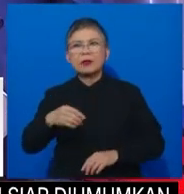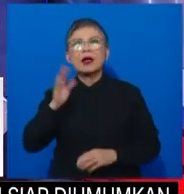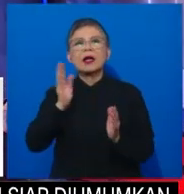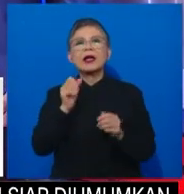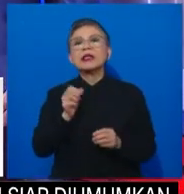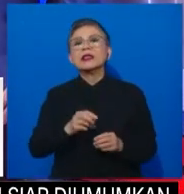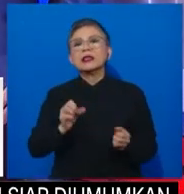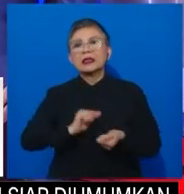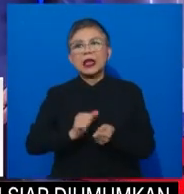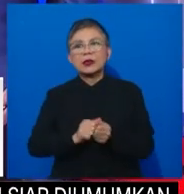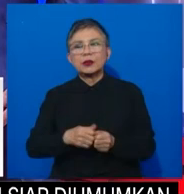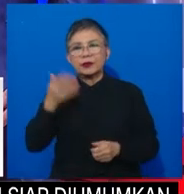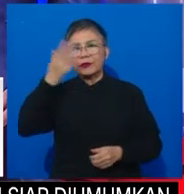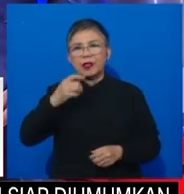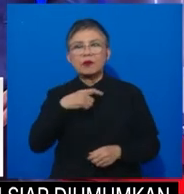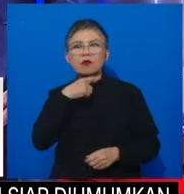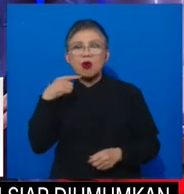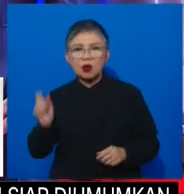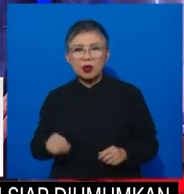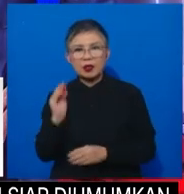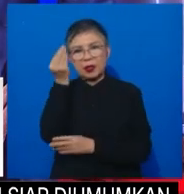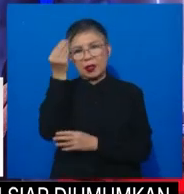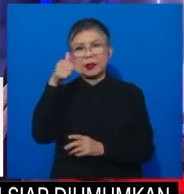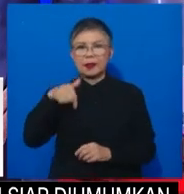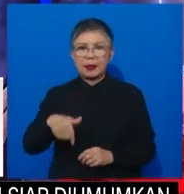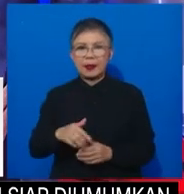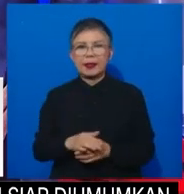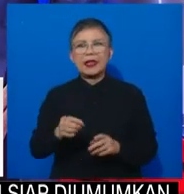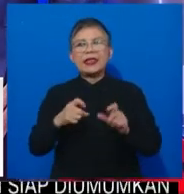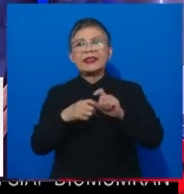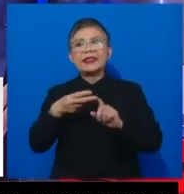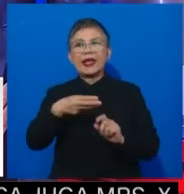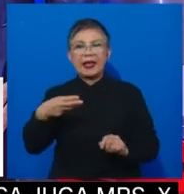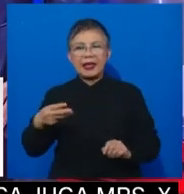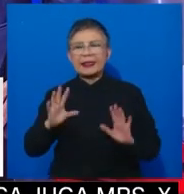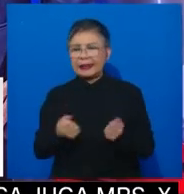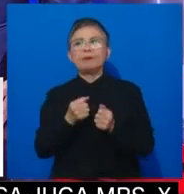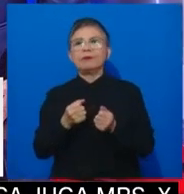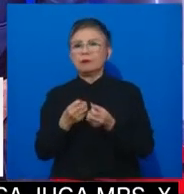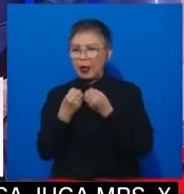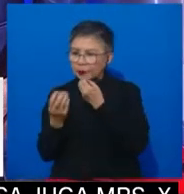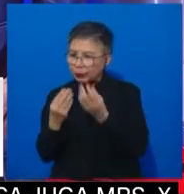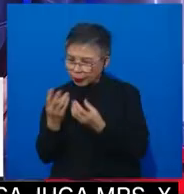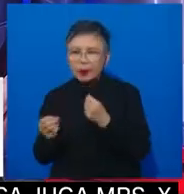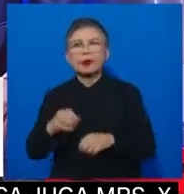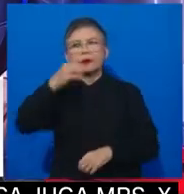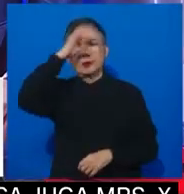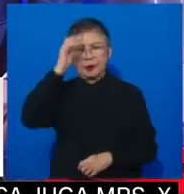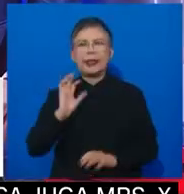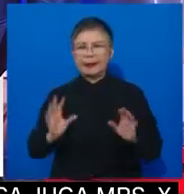film porno sebuah rumah produksi di Jakarta Selatan. Siska E mengaku siap untuk dimintai keterangan oleh Polda Metro